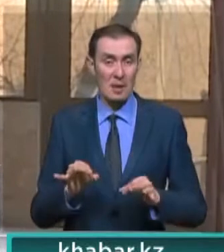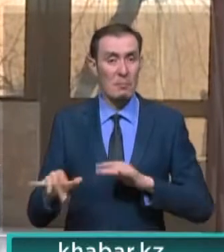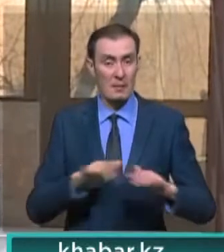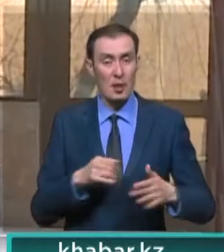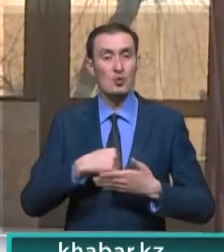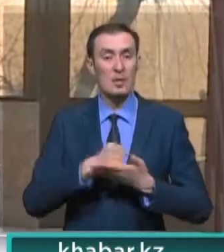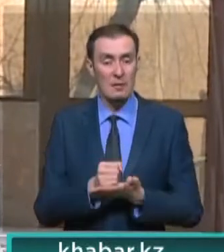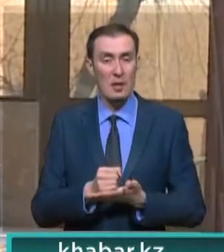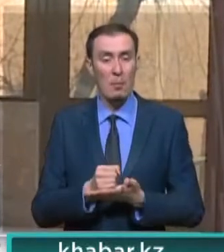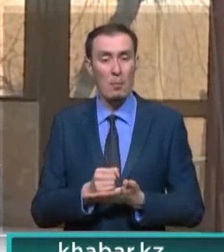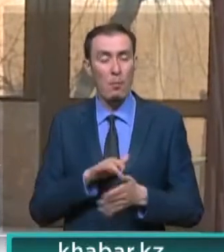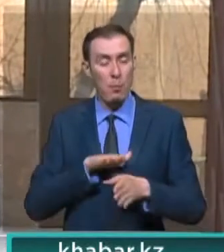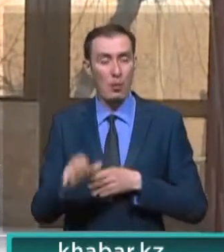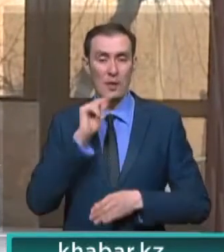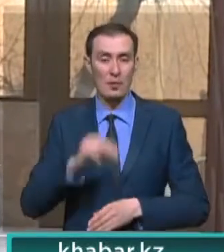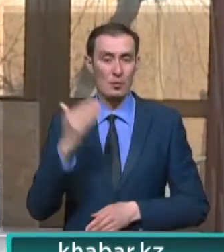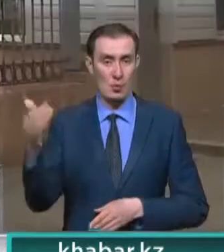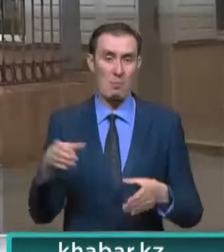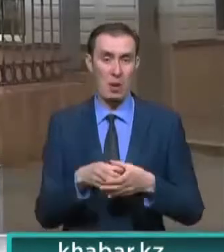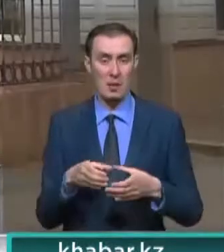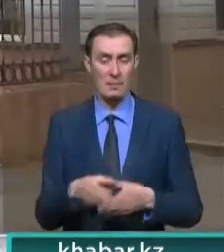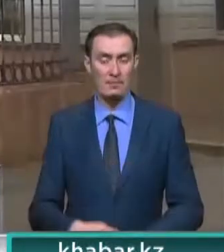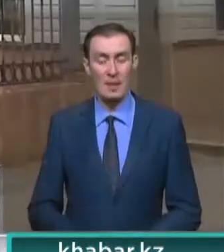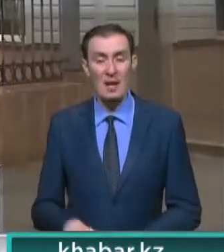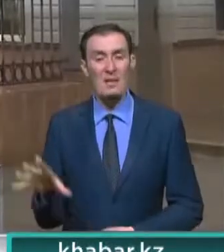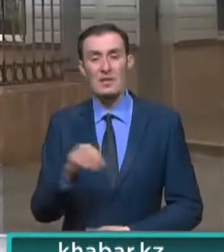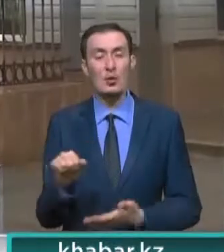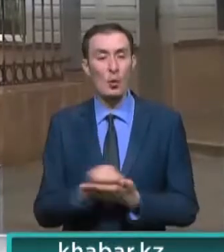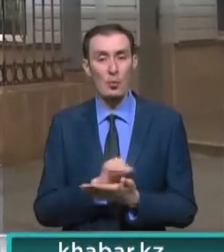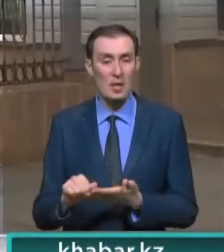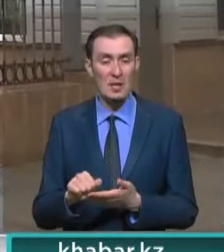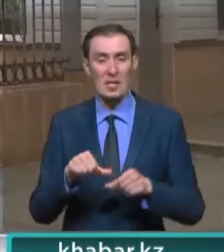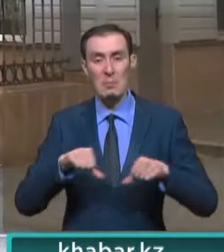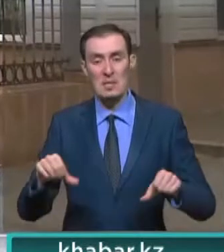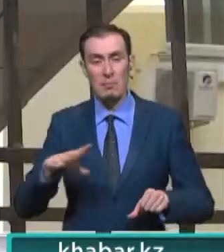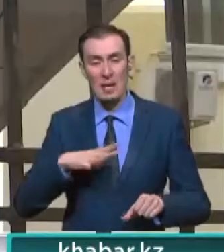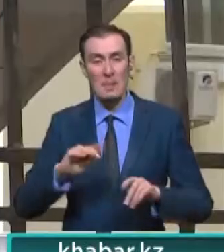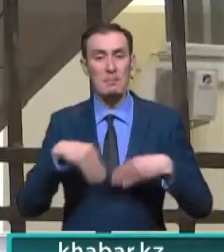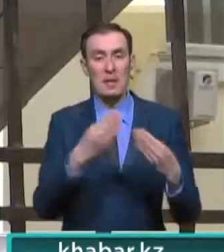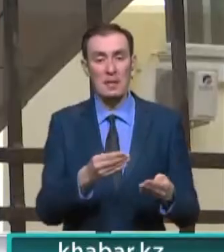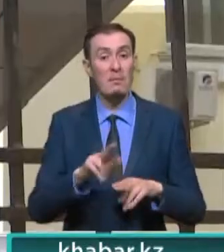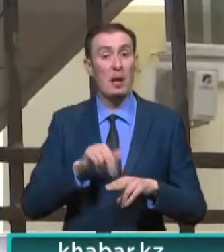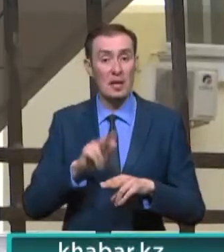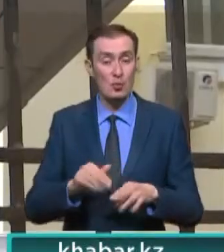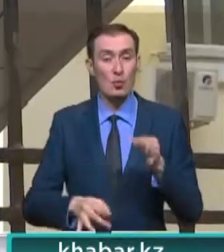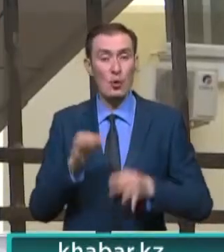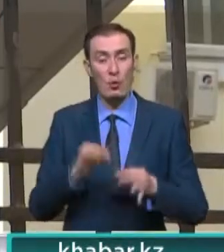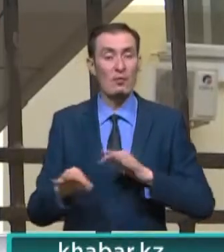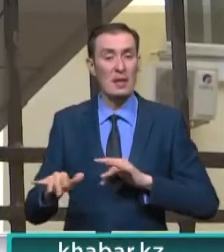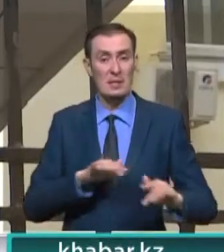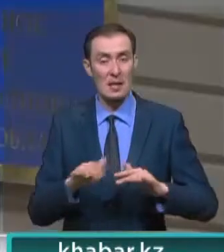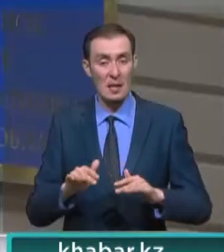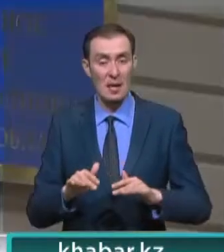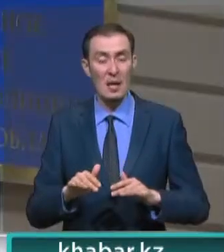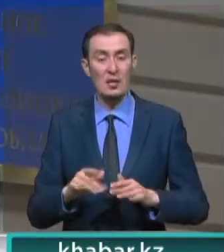и установила полную вину работодателя 100%. Все документы, собранные спецкомиссией, были переданы и в полицию. Уголовное дело